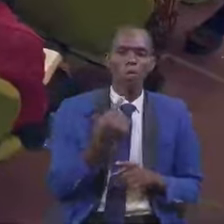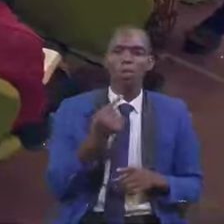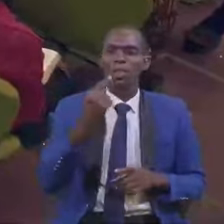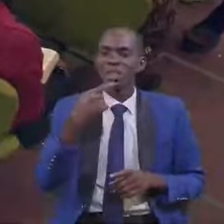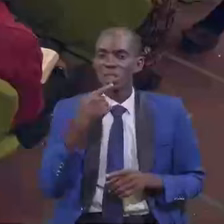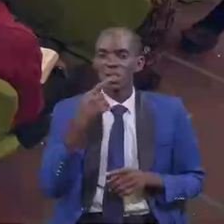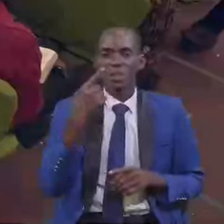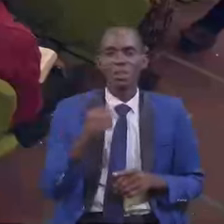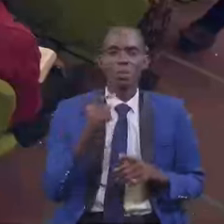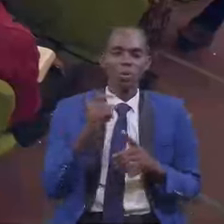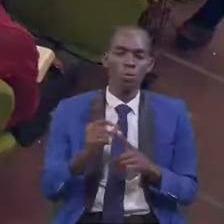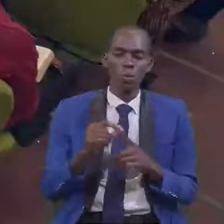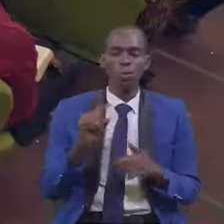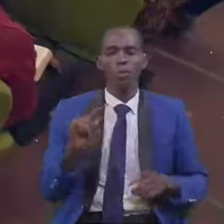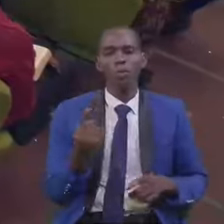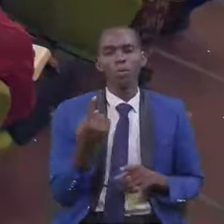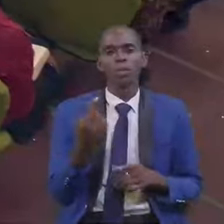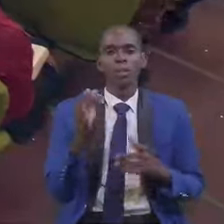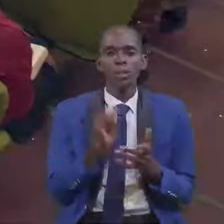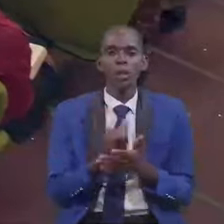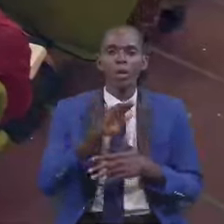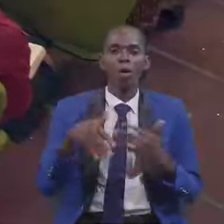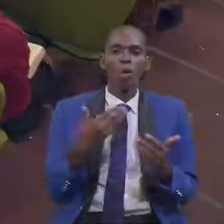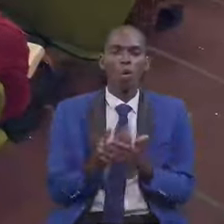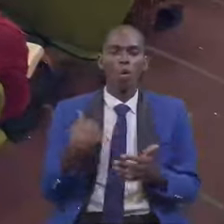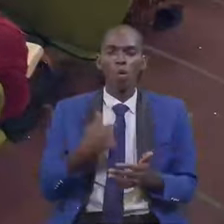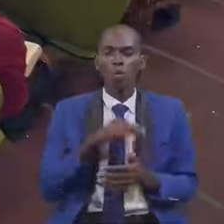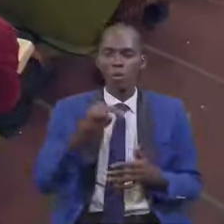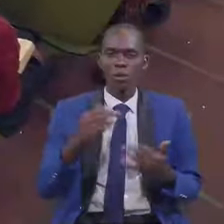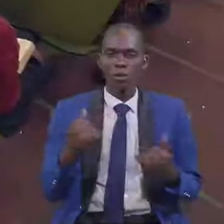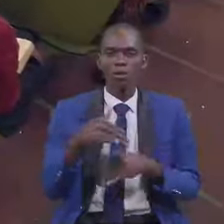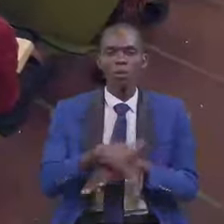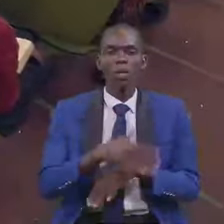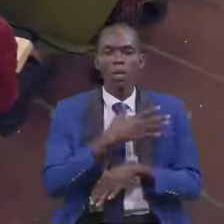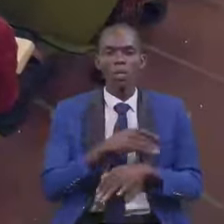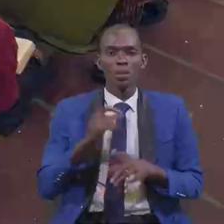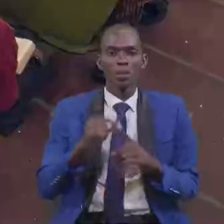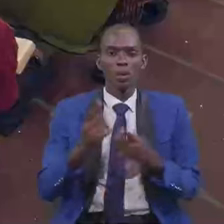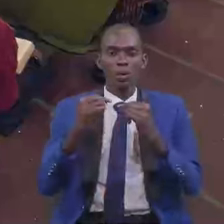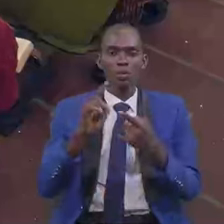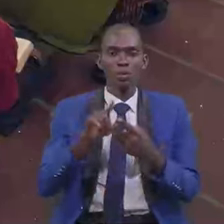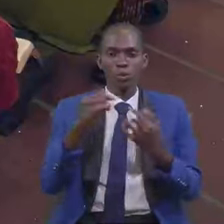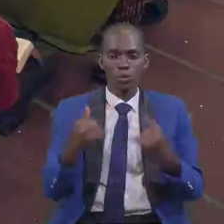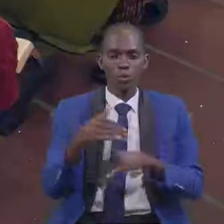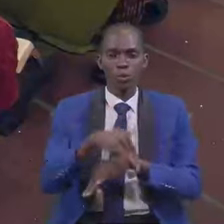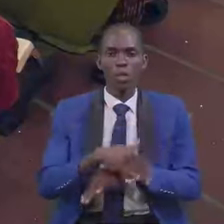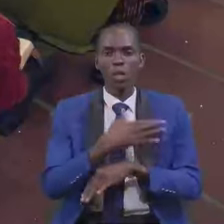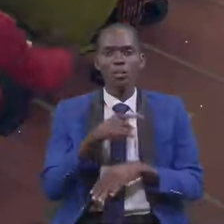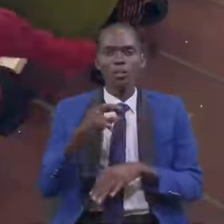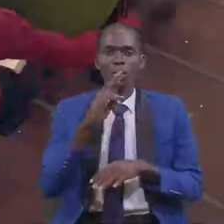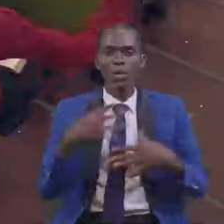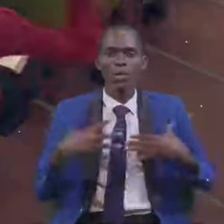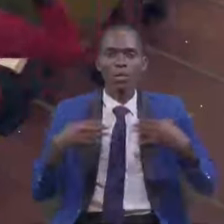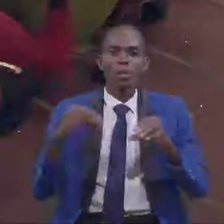Dis seulement un mot. C'est ce dont on a besoin ce soir. Et la parole est envoyée à vous ce soir et vous êtes guéris au nom de Jésus-Christ.